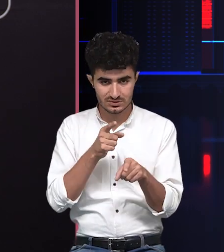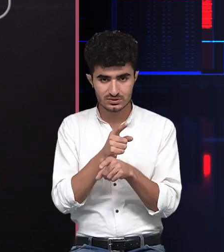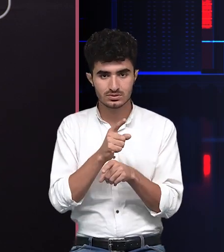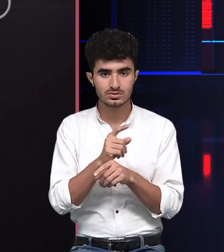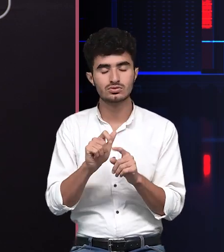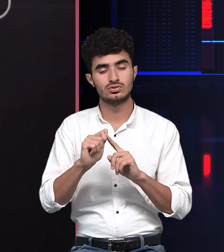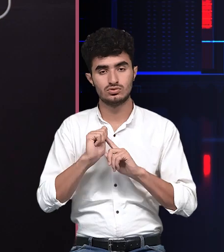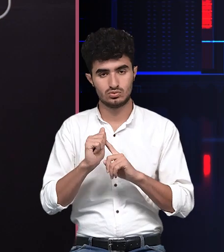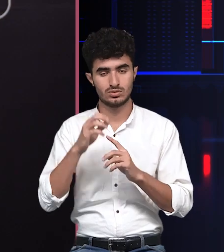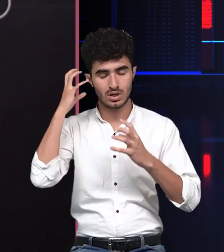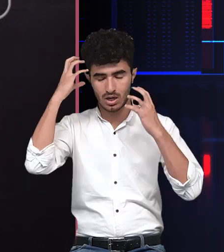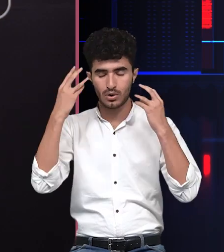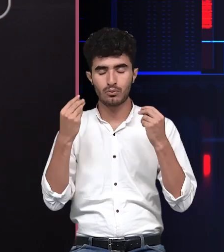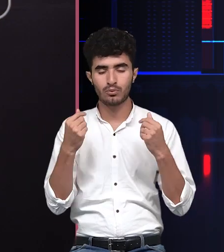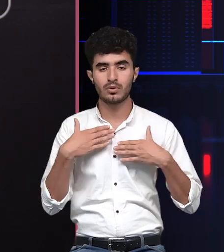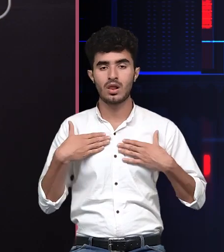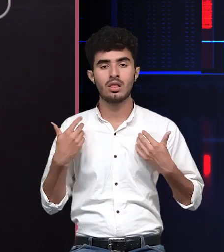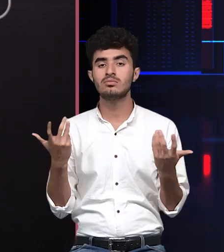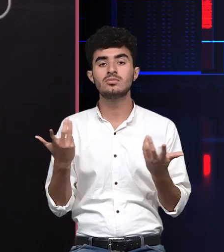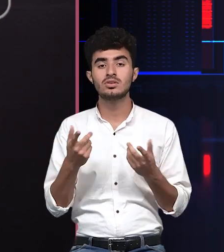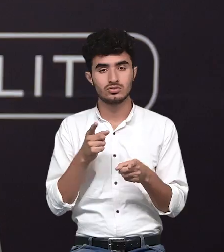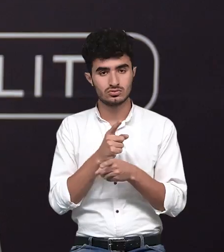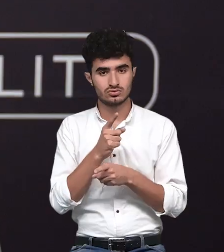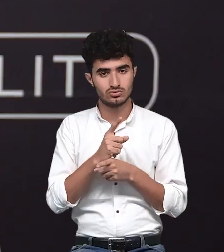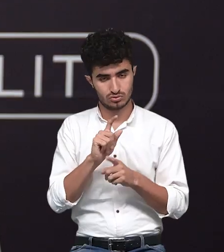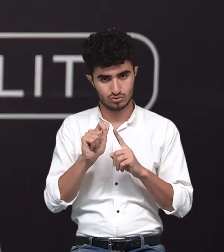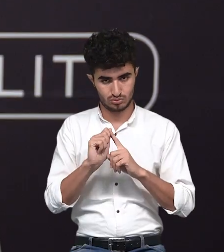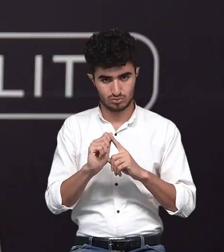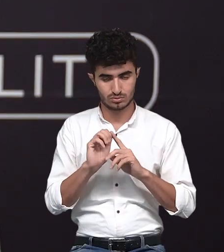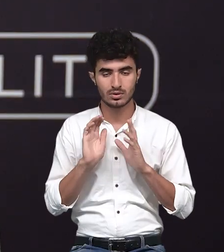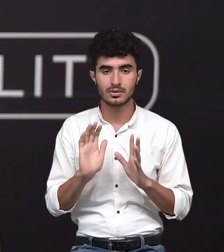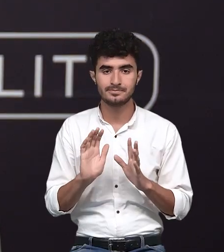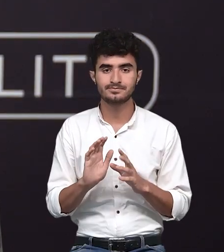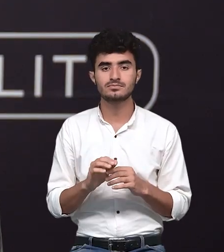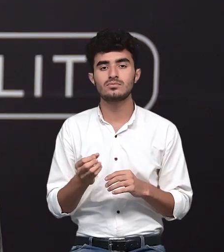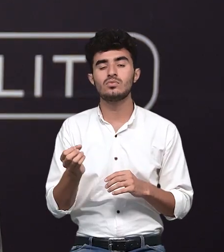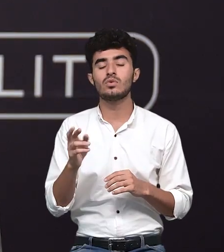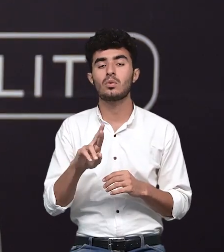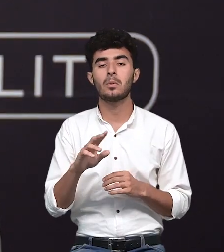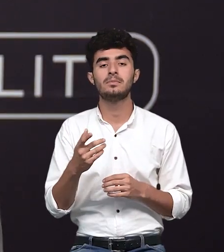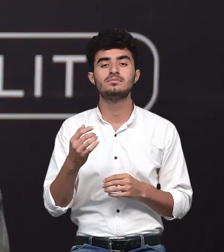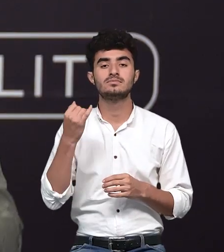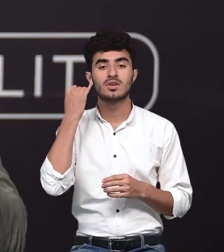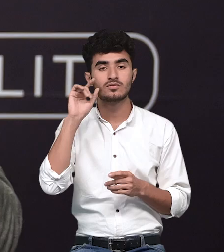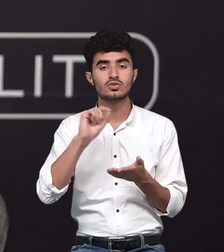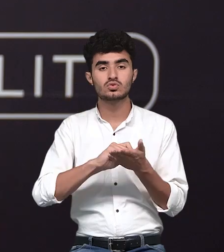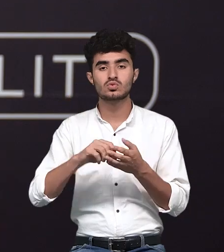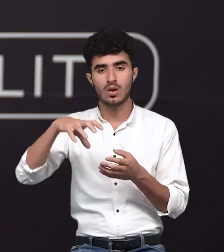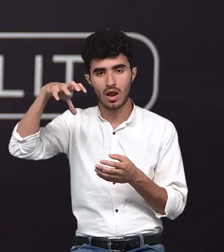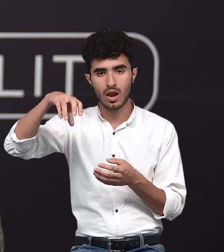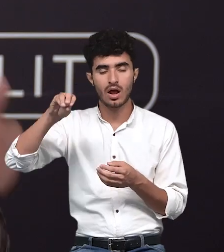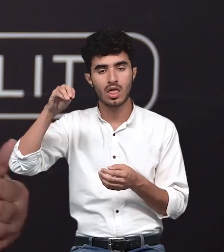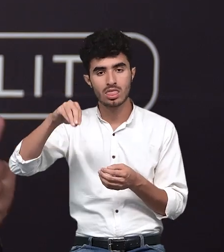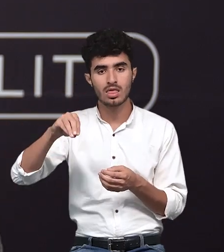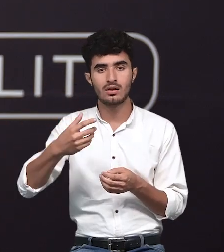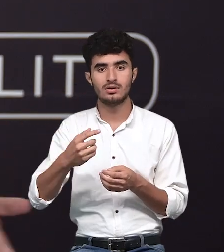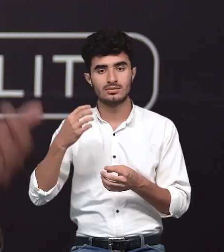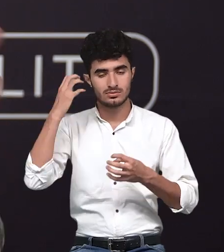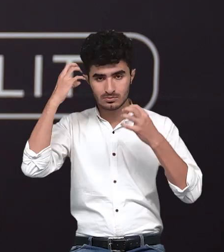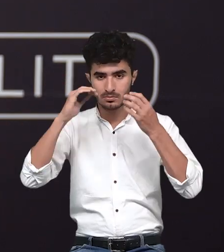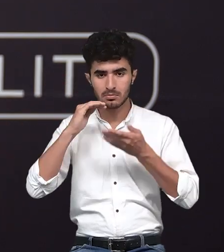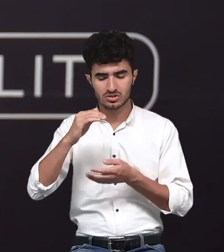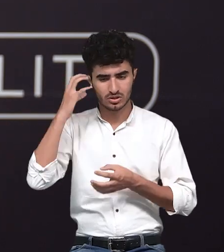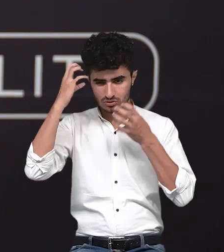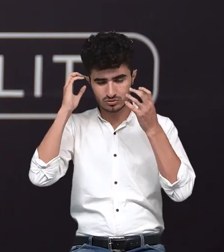جہاں بچے اپنے اب اچانک کلاس میں ایک بچہ بہت غصے کا اظہار کر رہا ہے، چھوٹی چھوٹی باتوں پہ لڑ رہا ہے، تو اگر سائیکولوجسٹ اس کے ساتھ بیٹھے گا